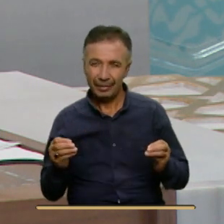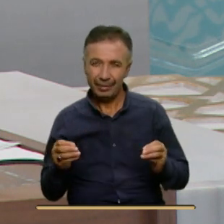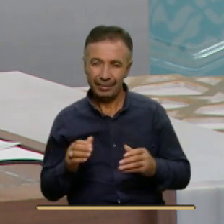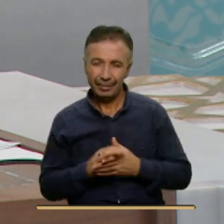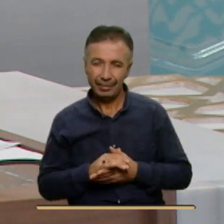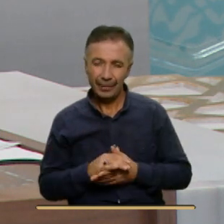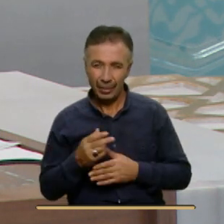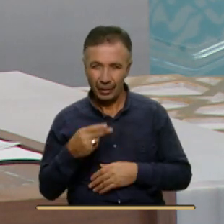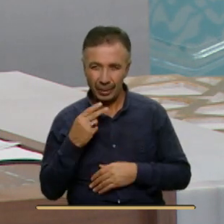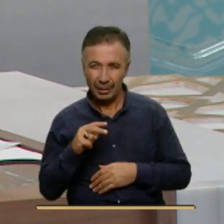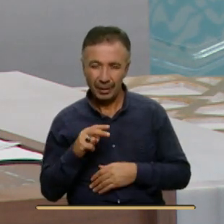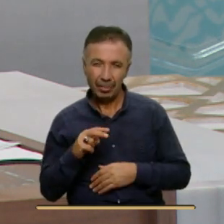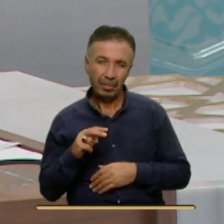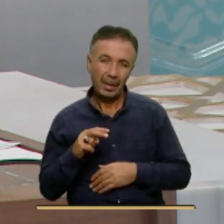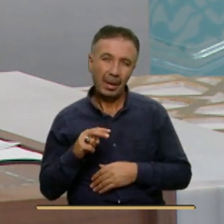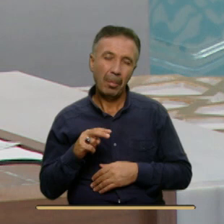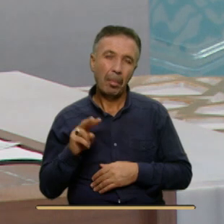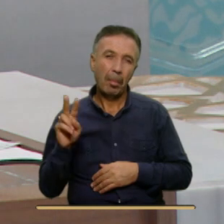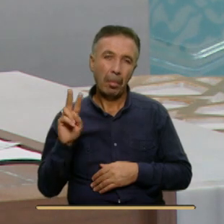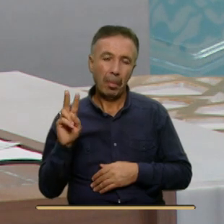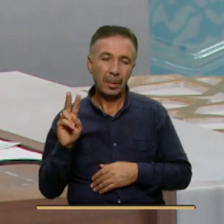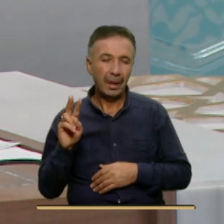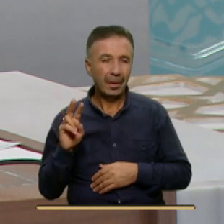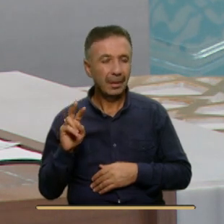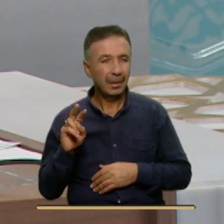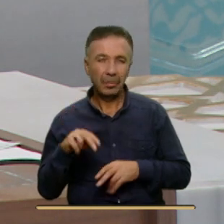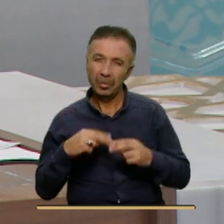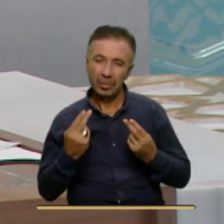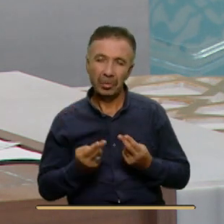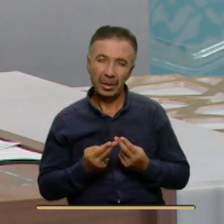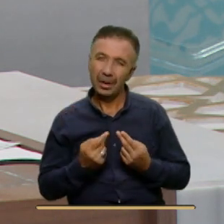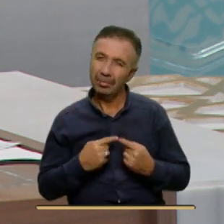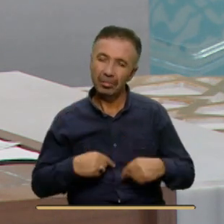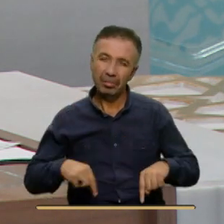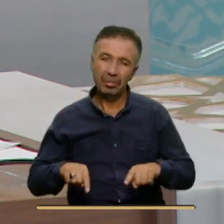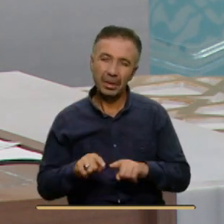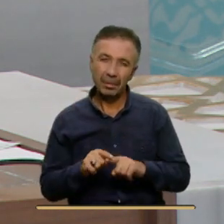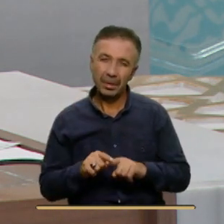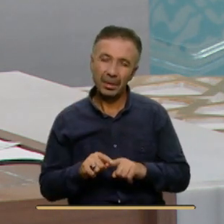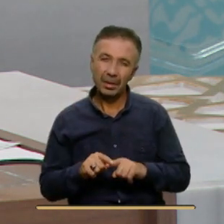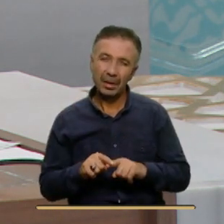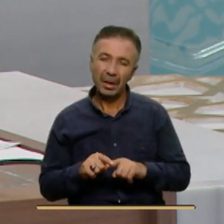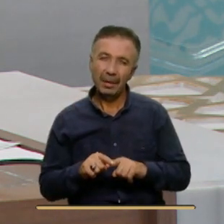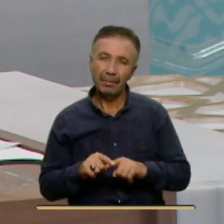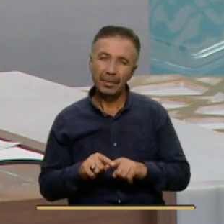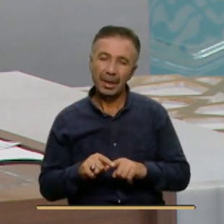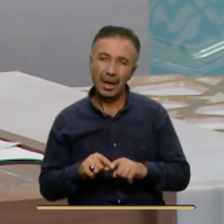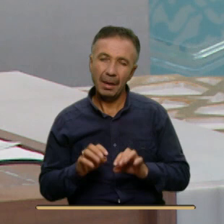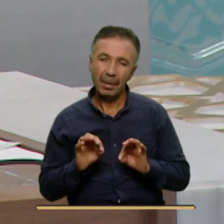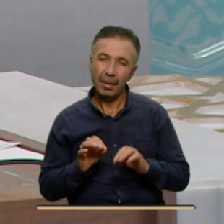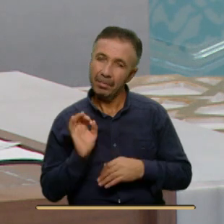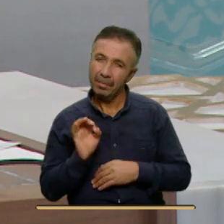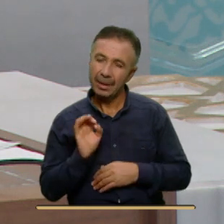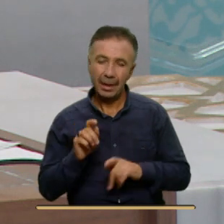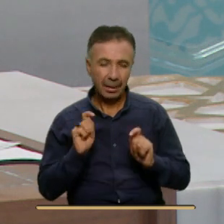Sözümüz ona modern dünya, modernite, bize sanki böyle bir dayatma içerisinde.